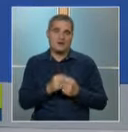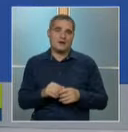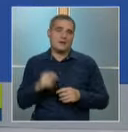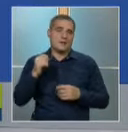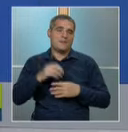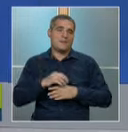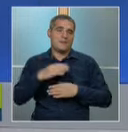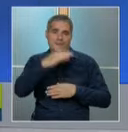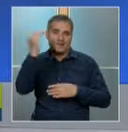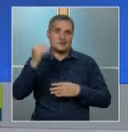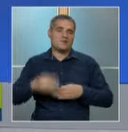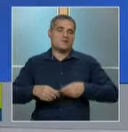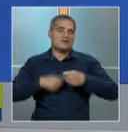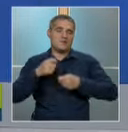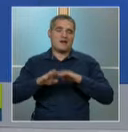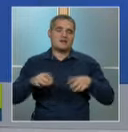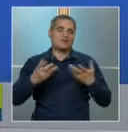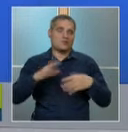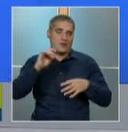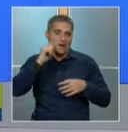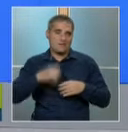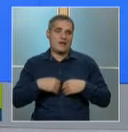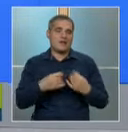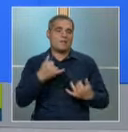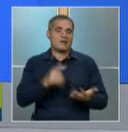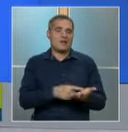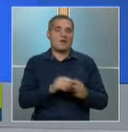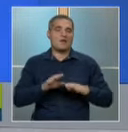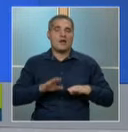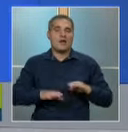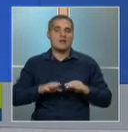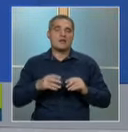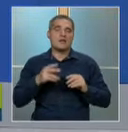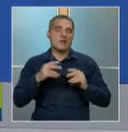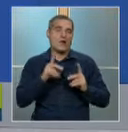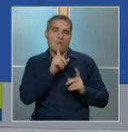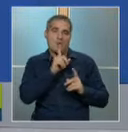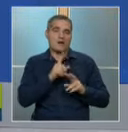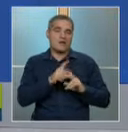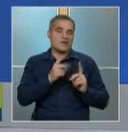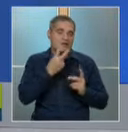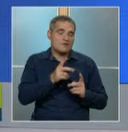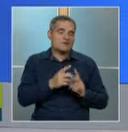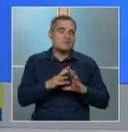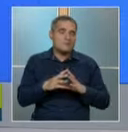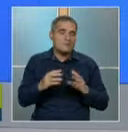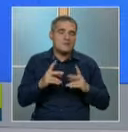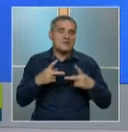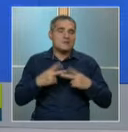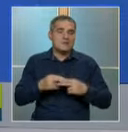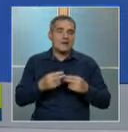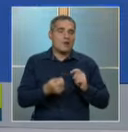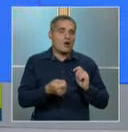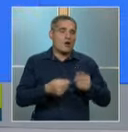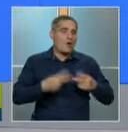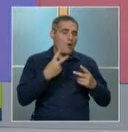да се занимава с детето, защото много реве, даде му телефона, детето млъкне. Обаче те какво не виждат, защото спират да обръщат внимание на детето, като му дадат